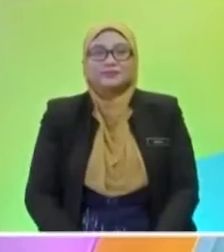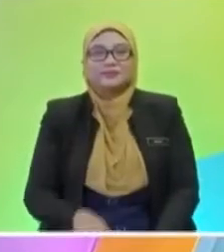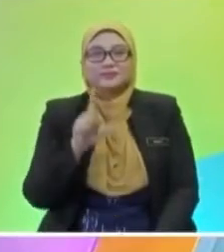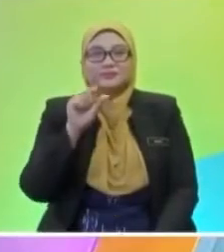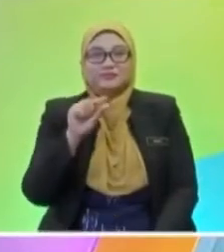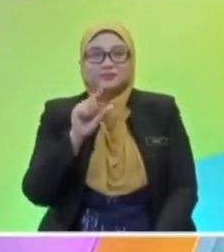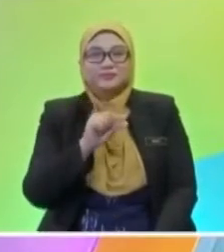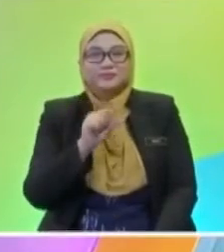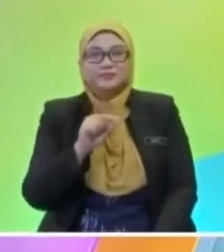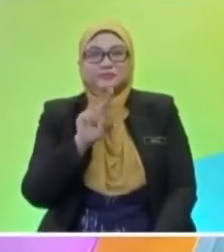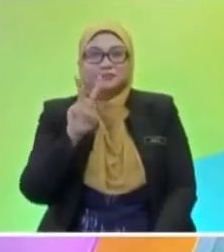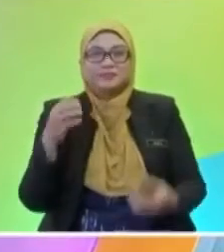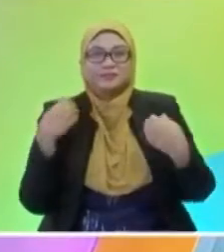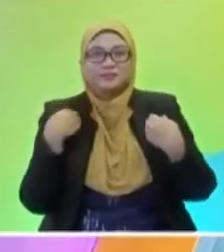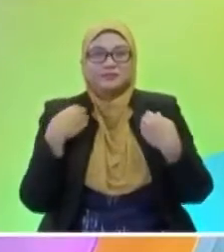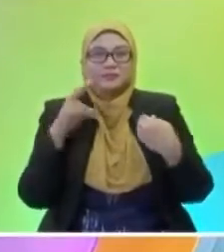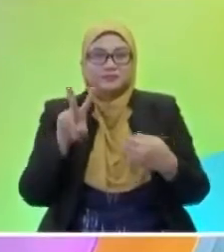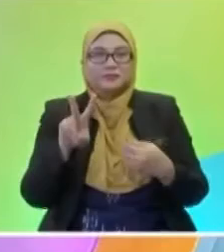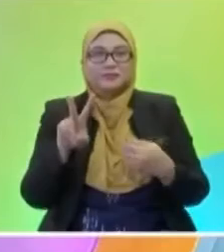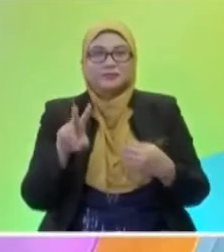2 bongkah penyambung.